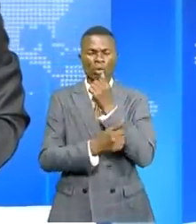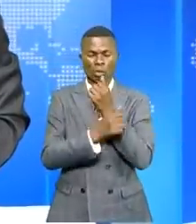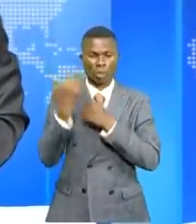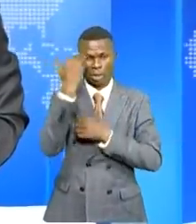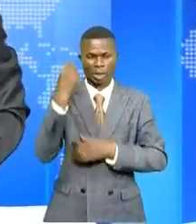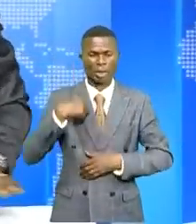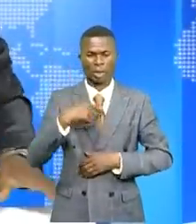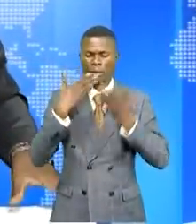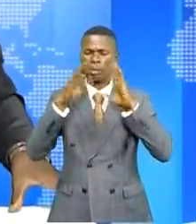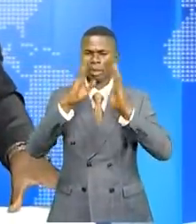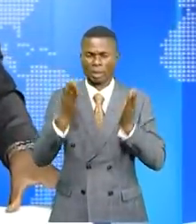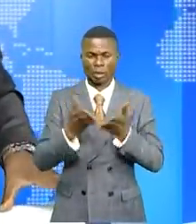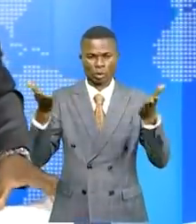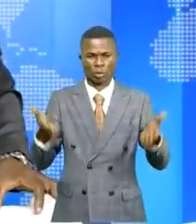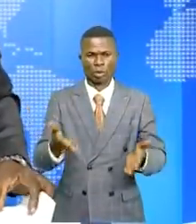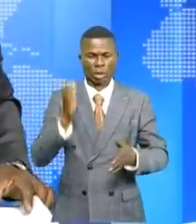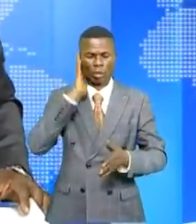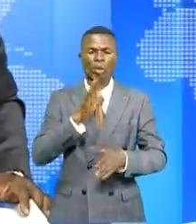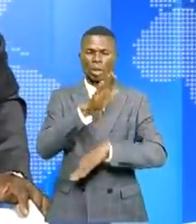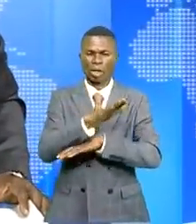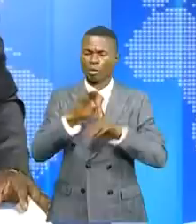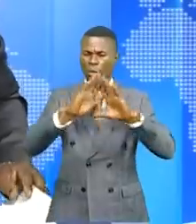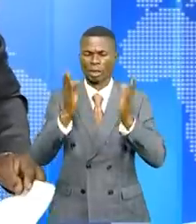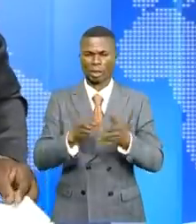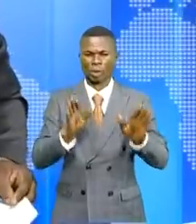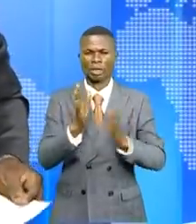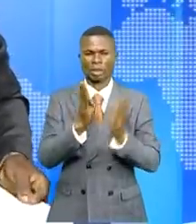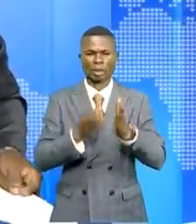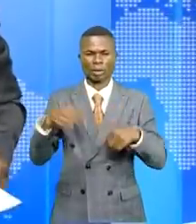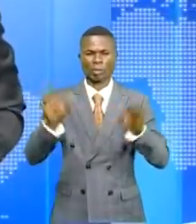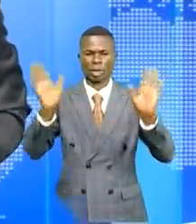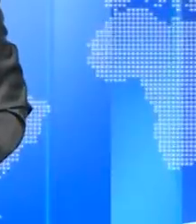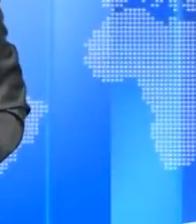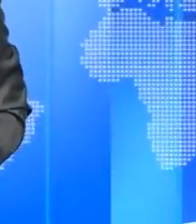Mozo qui l'a coordonné. Merci à vous qui l'avez suivi. Et bonne suite des programmes sur la télévision nationale.